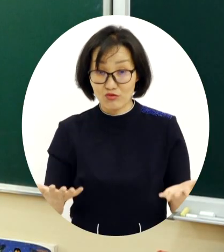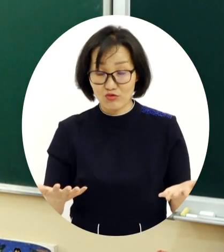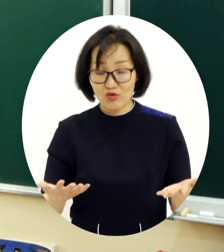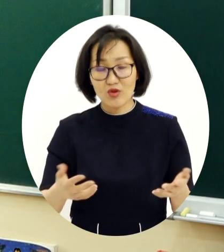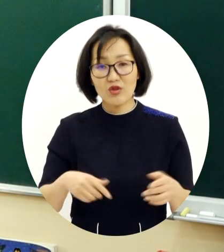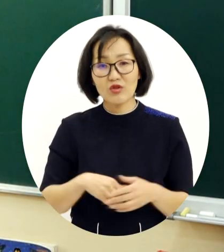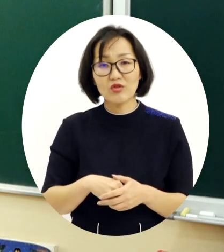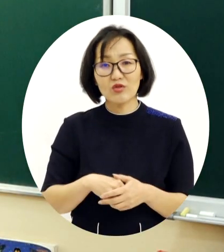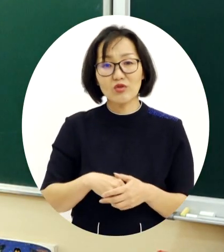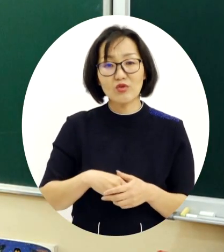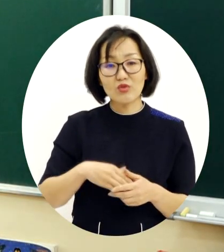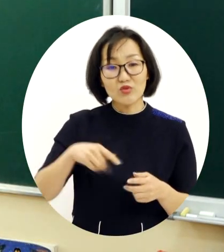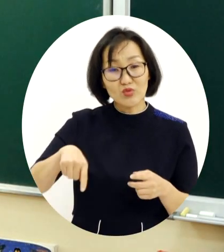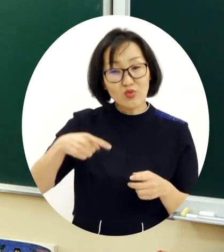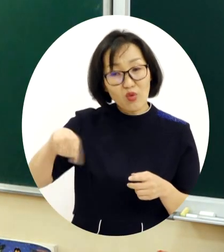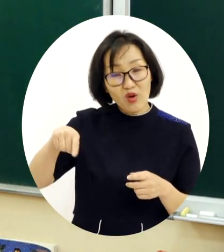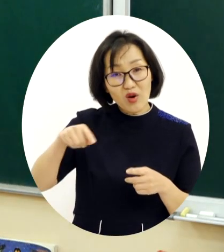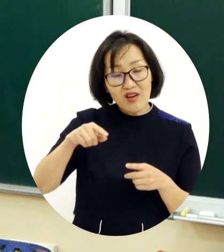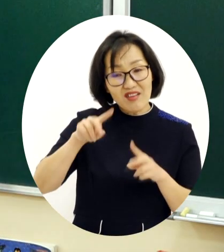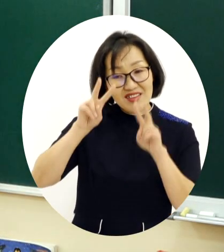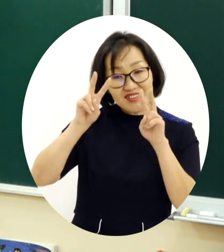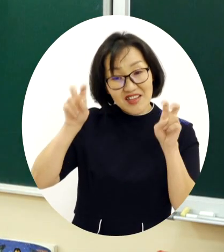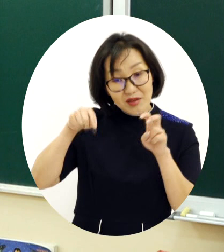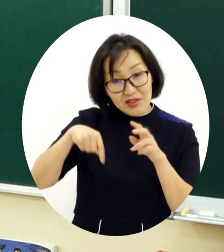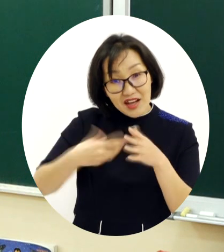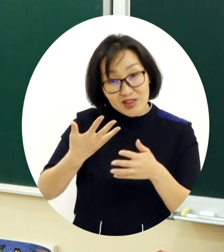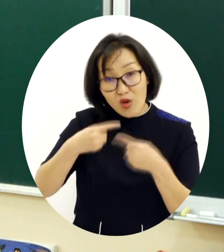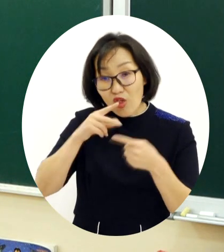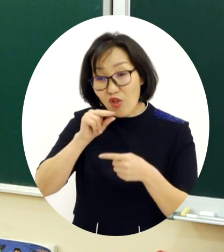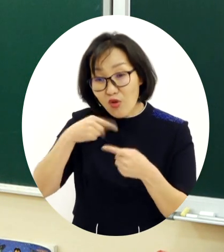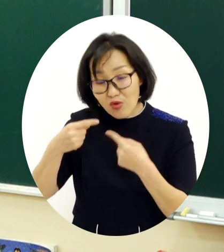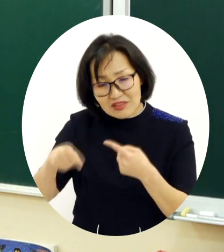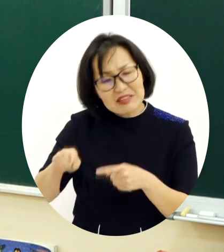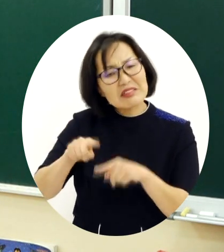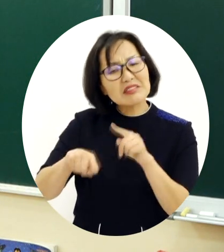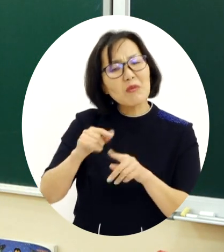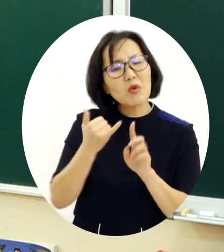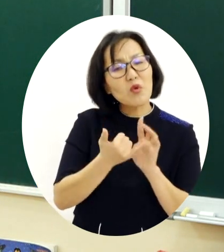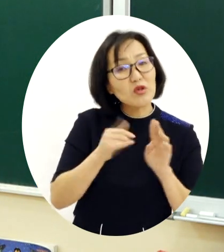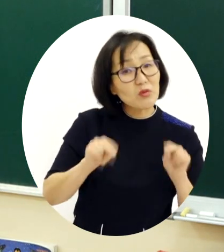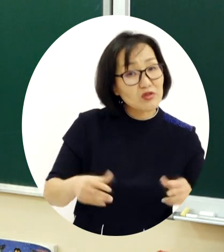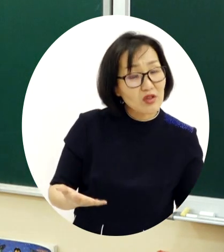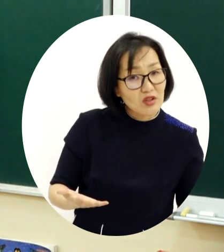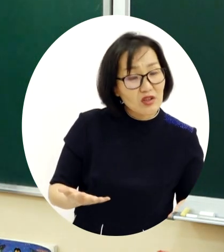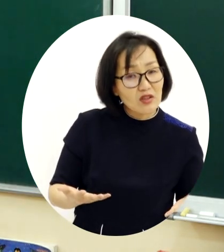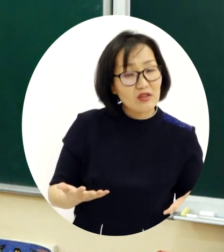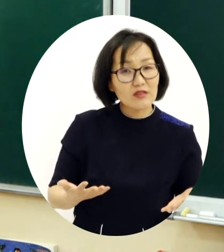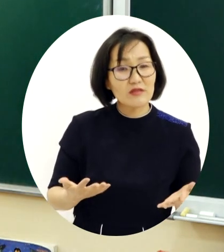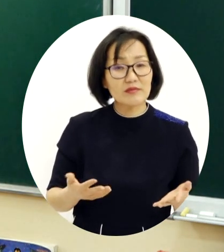Тухайн үйл ихэд гарч байгаа үйл явдал яг ямар үйлрэлт болж байгааг